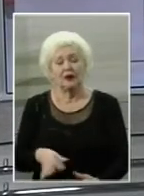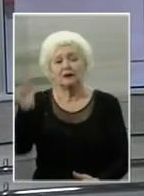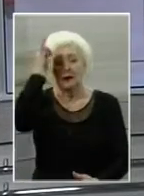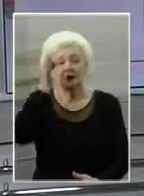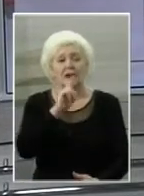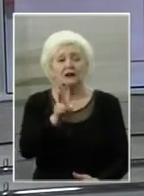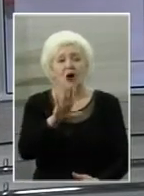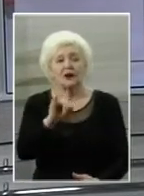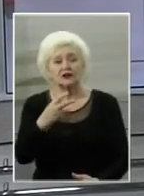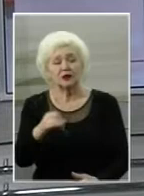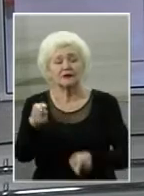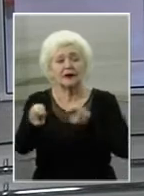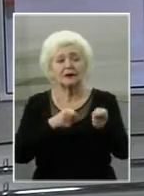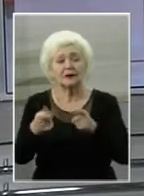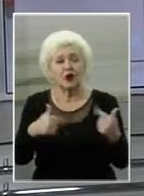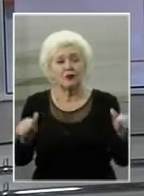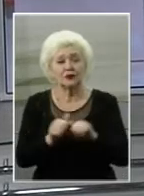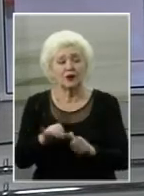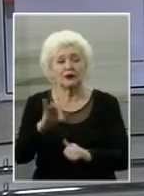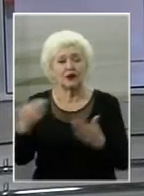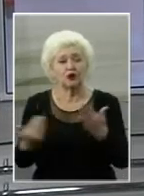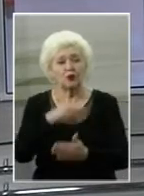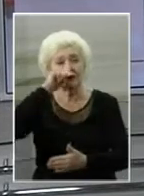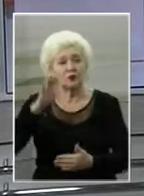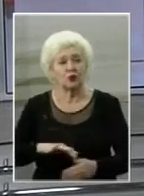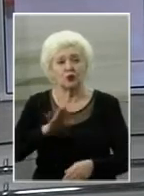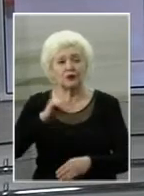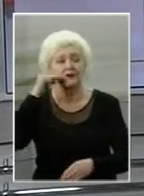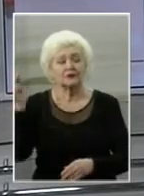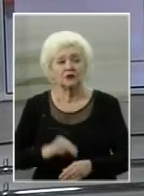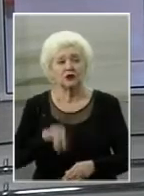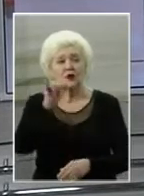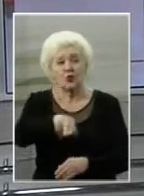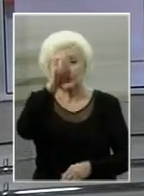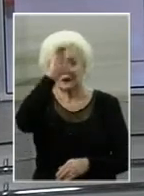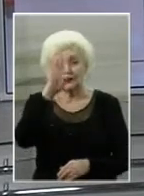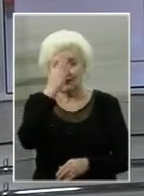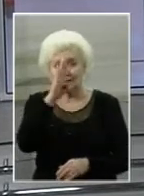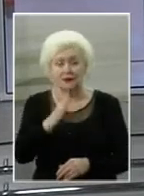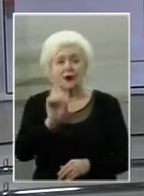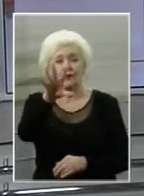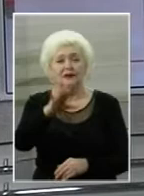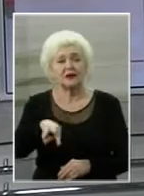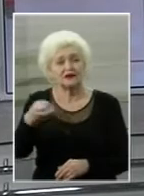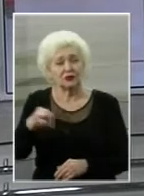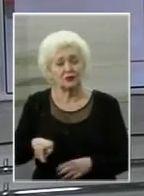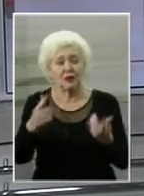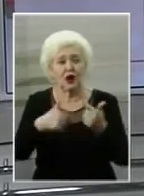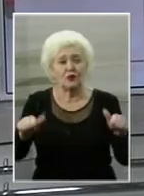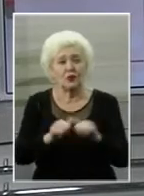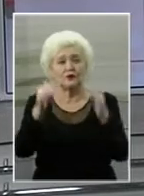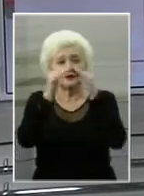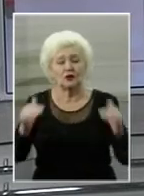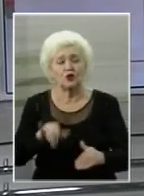Нагадаю, Кирила Вишинського, керівника порталу РІА Новості Україна, звинувачують у державній зраді. 15 травня в офісі та вдома